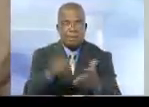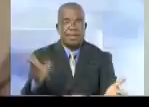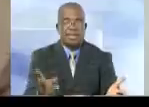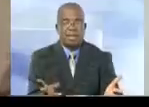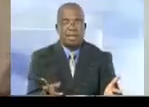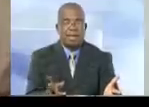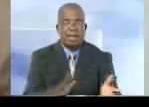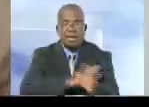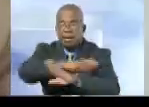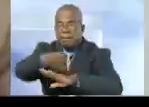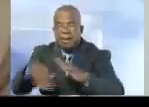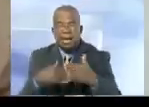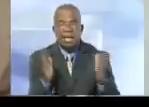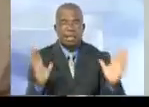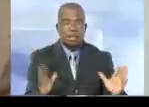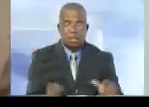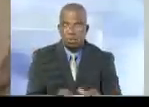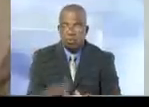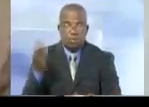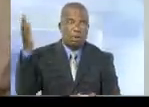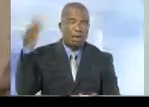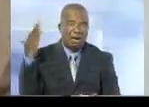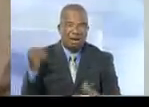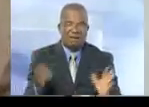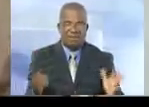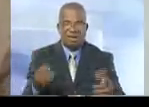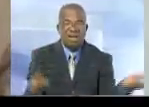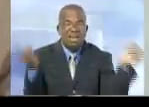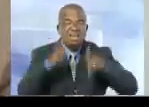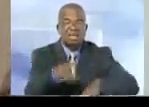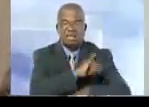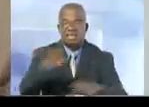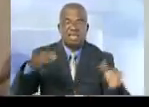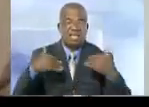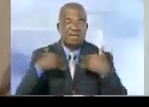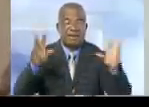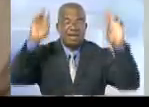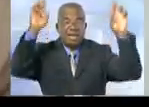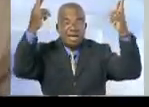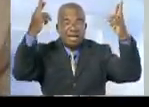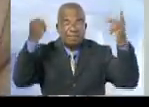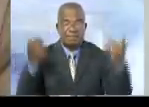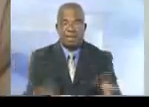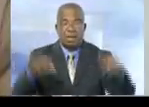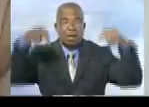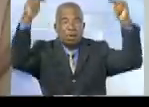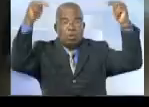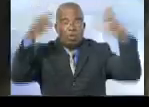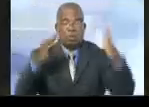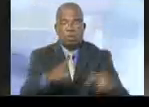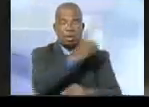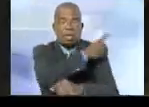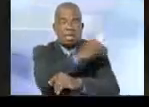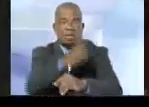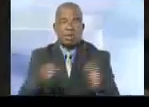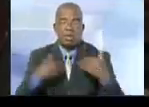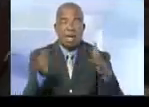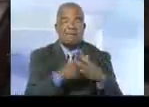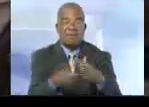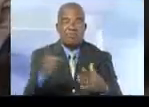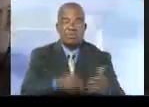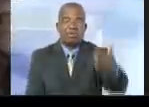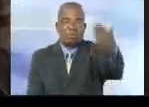qui avaient été abandonnés par la force des choses, par les douaniers, sont à nouveau investis par les douaniers. Pendant près